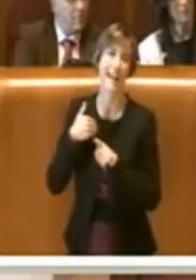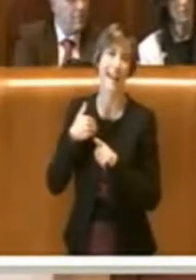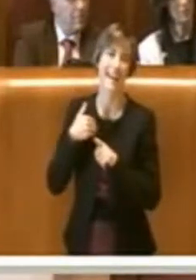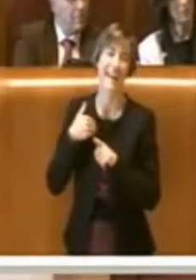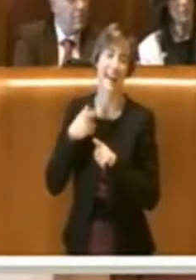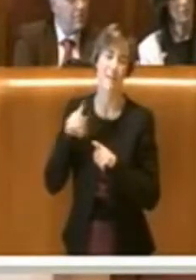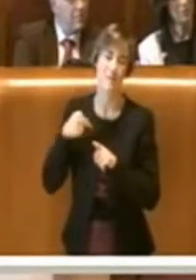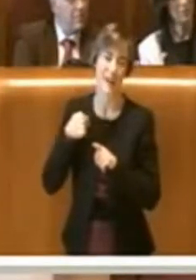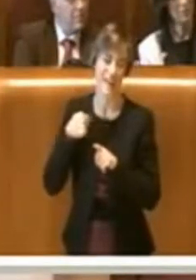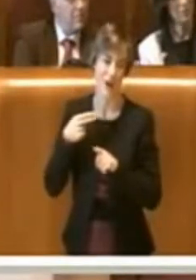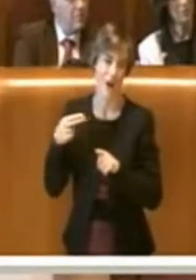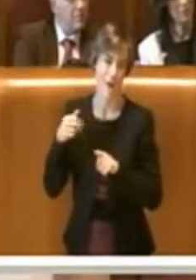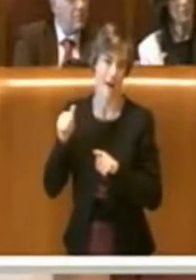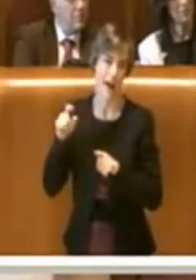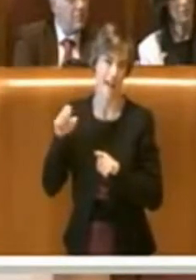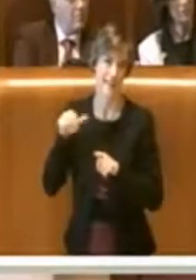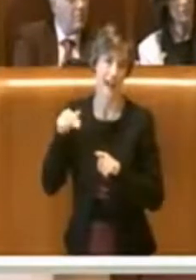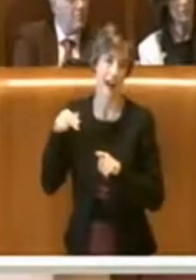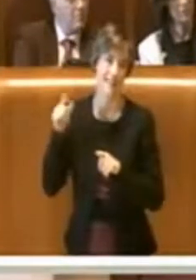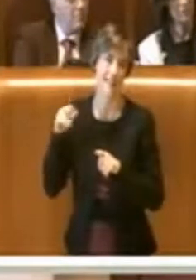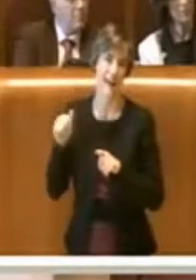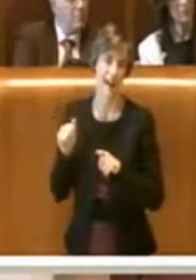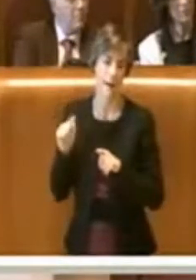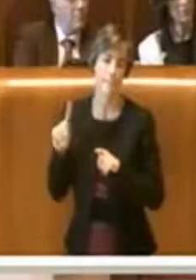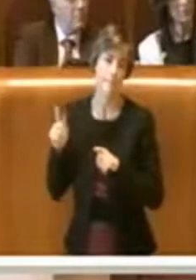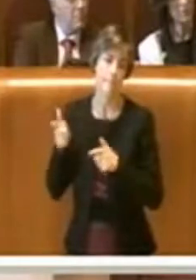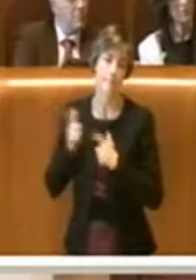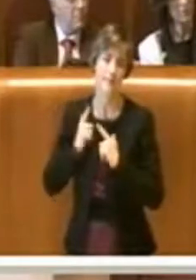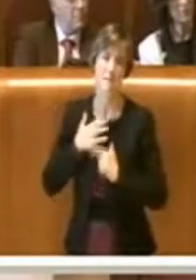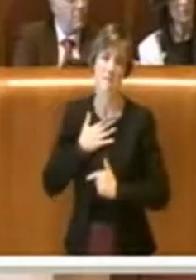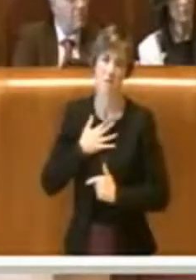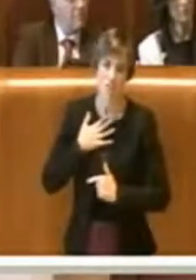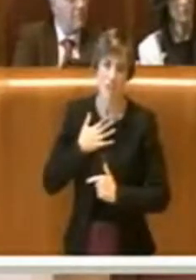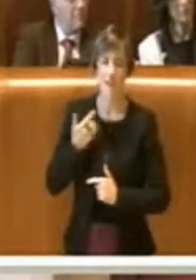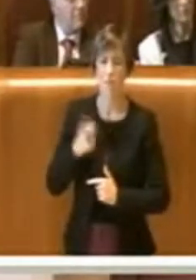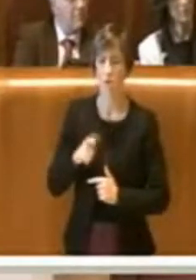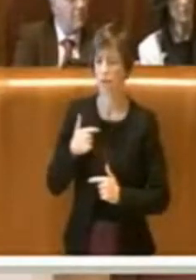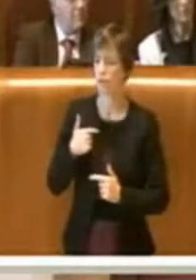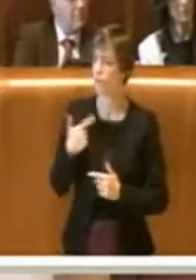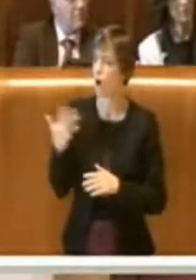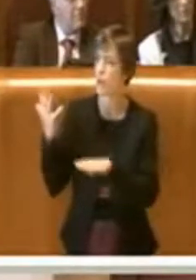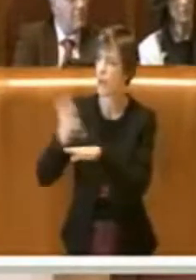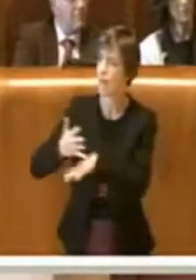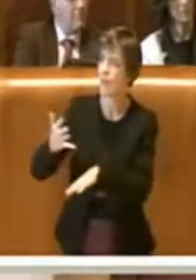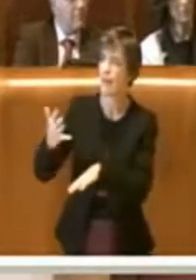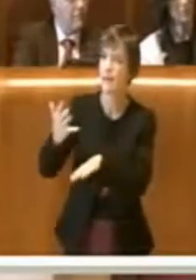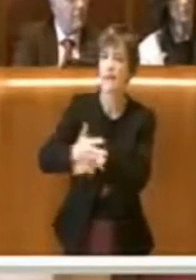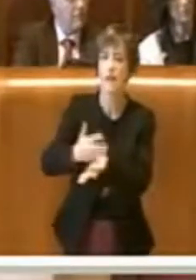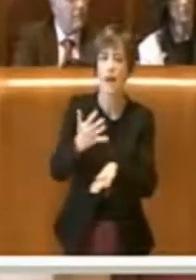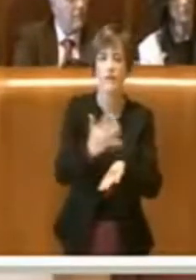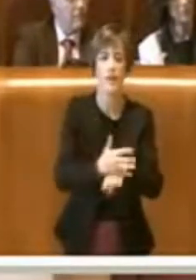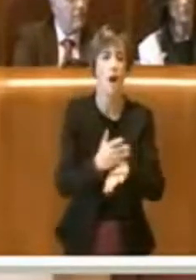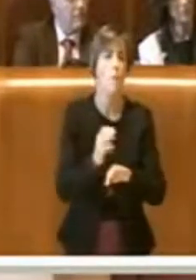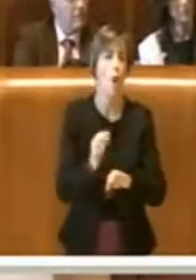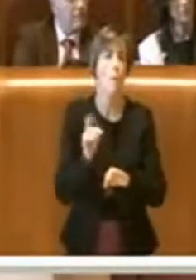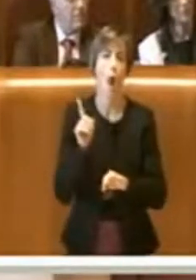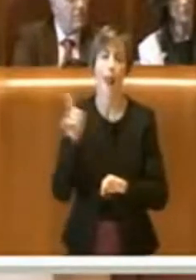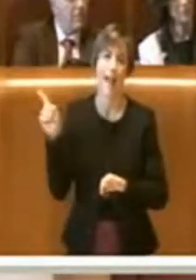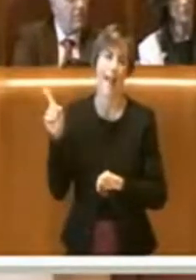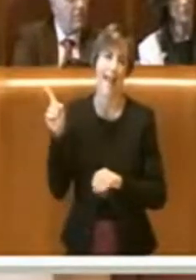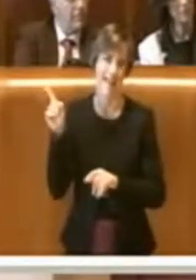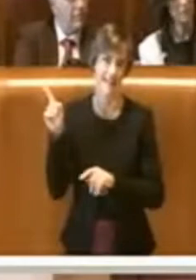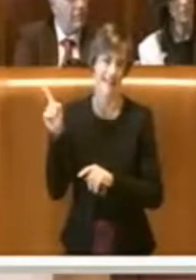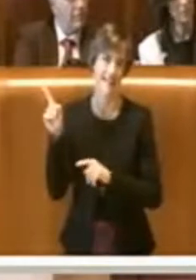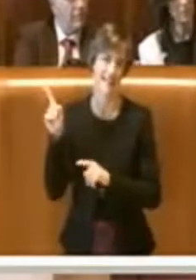e mi ha fatto piacere perché dopo tanti interventi sono partiti proprio da lei le parole